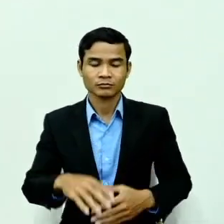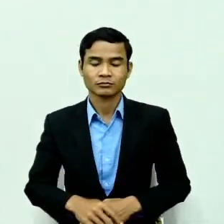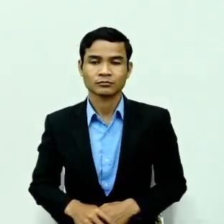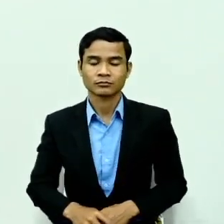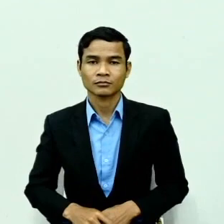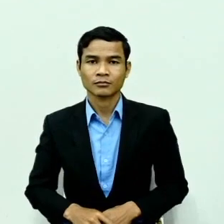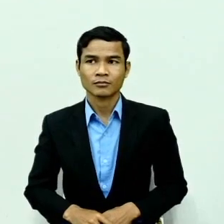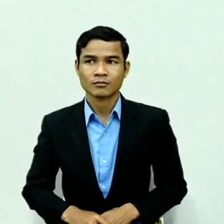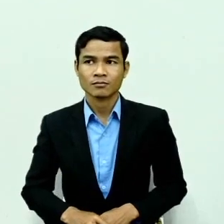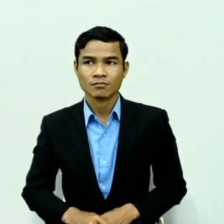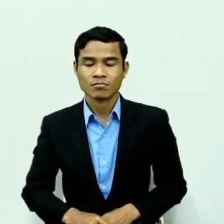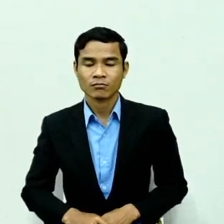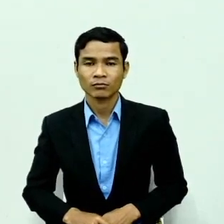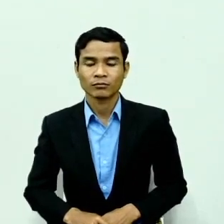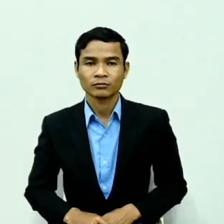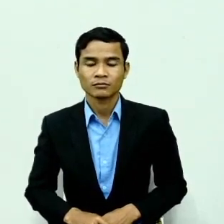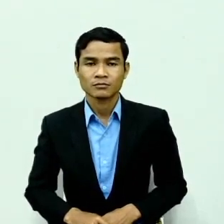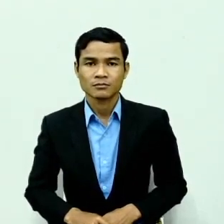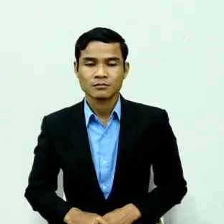chà